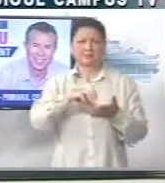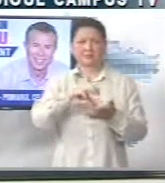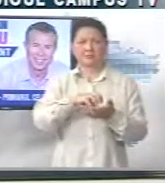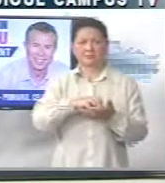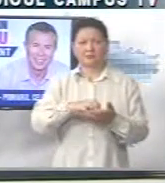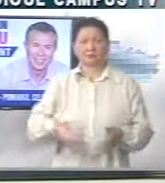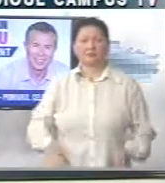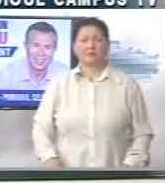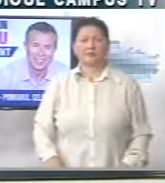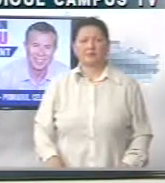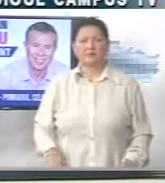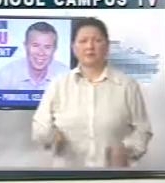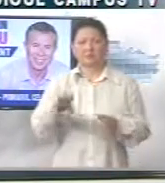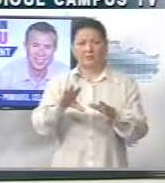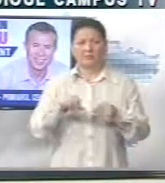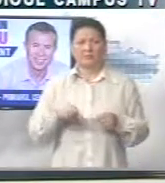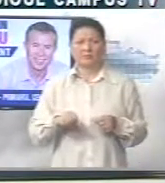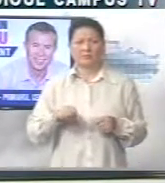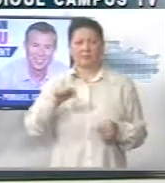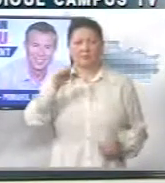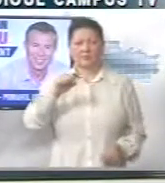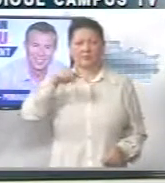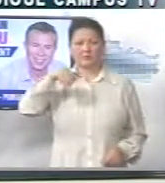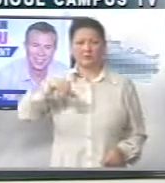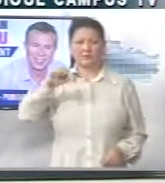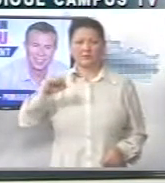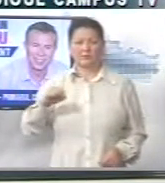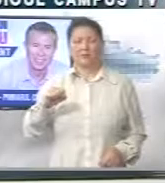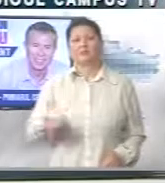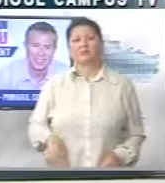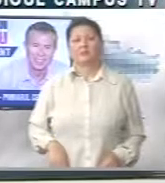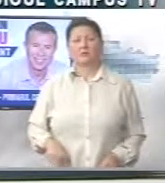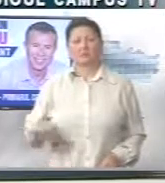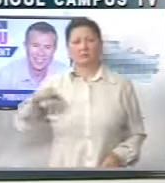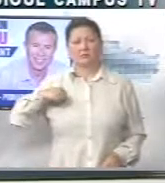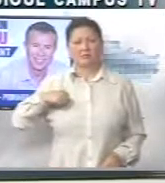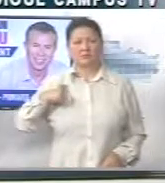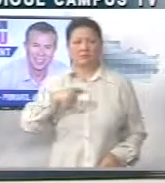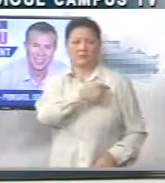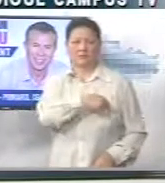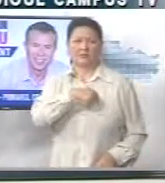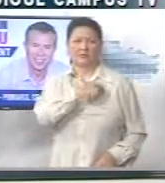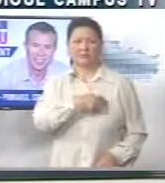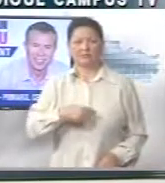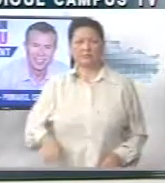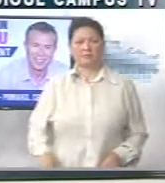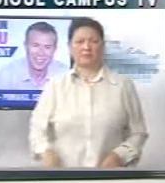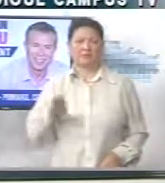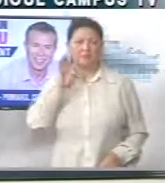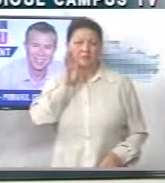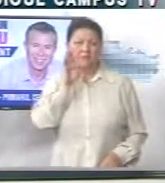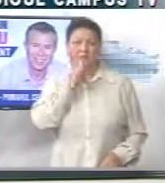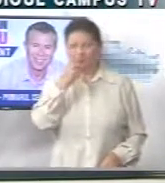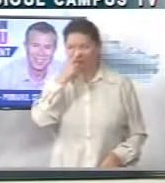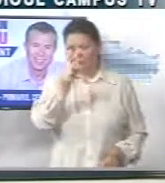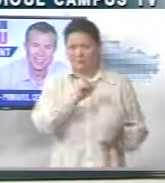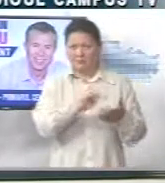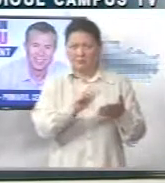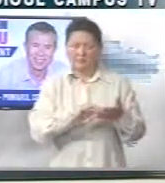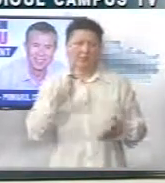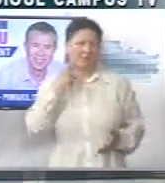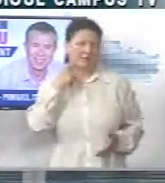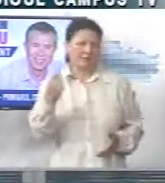prelua un mesaj postat de o tânără studentă pe pagina de socializare cu privire la gara Buzău. În urmă, gara